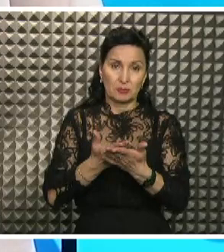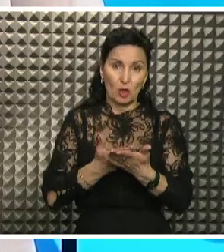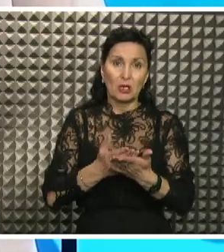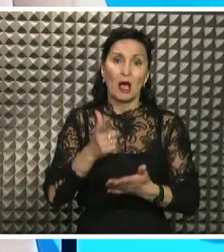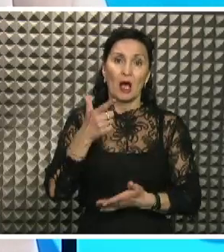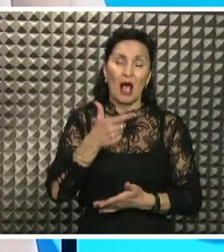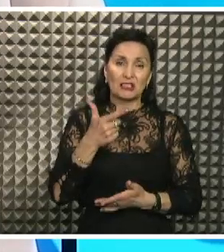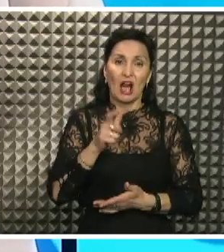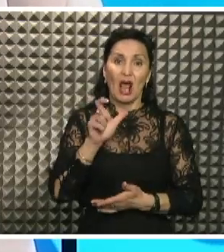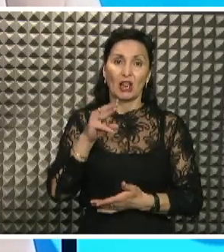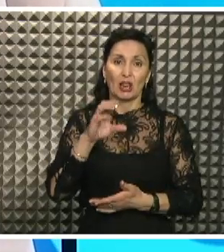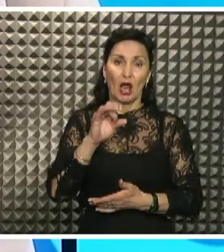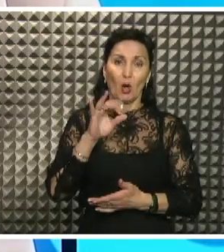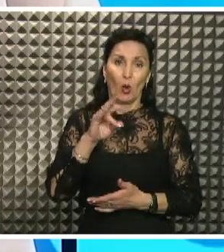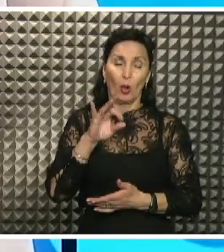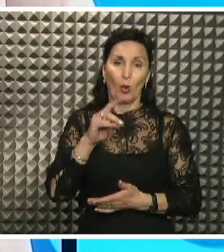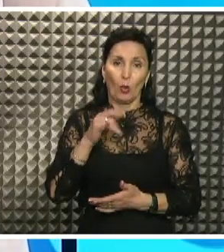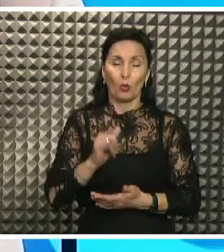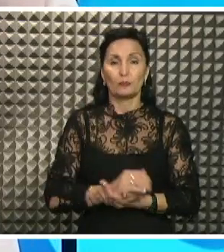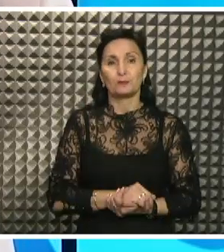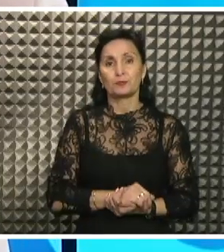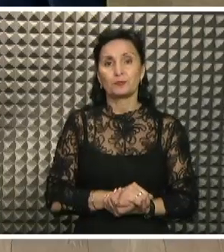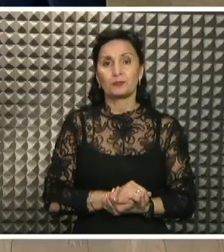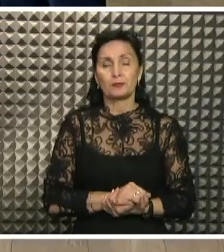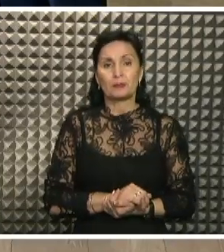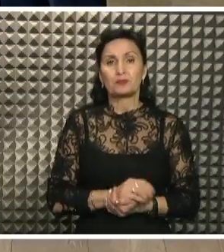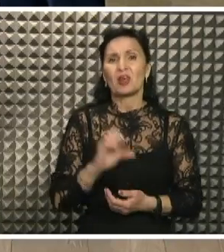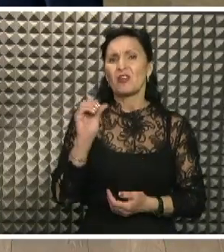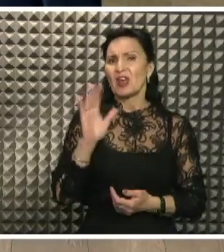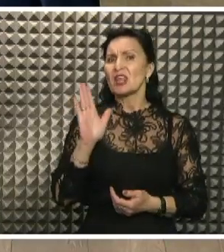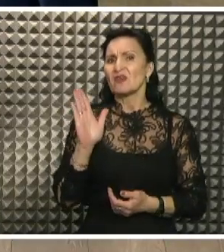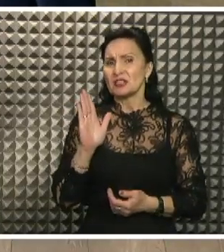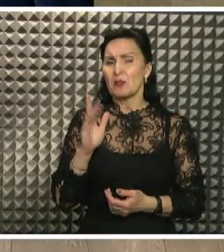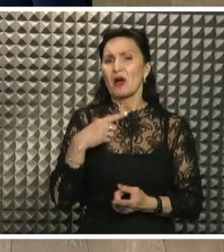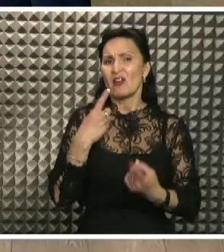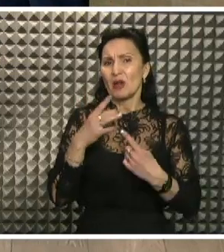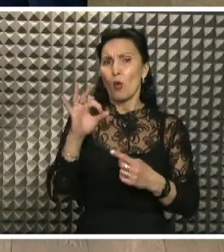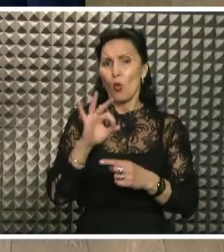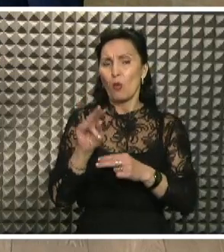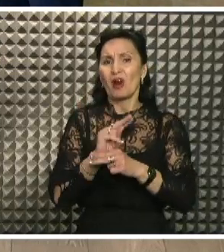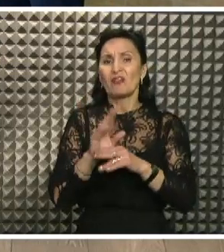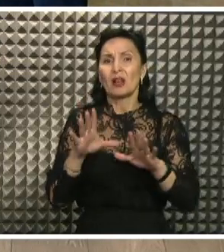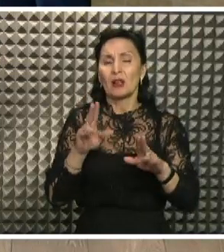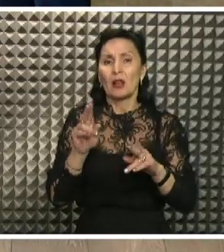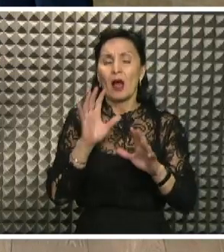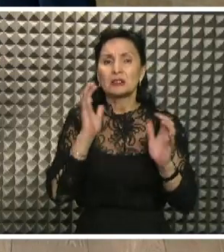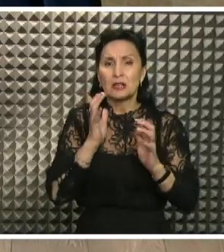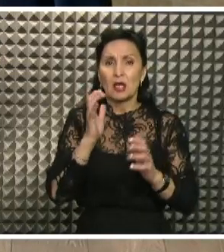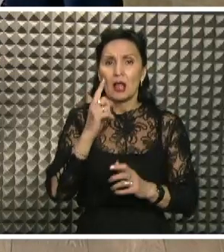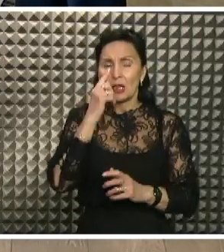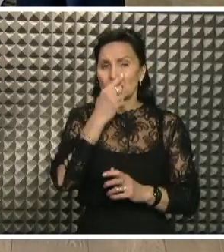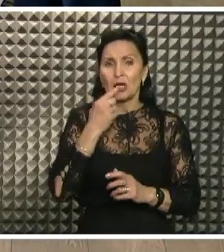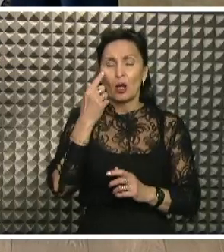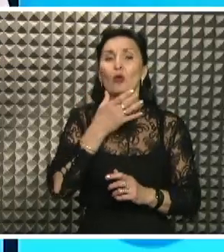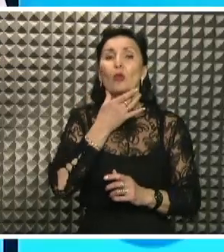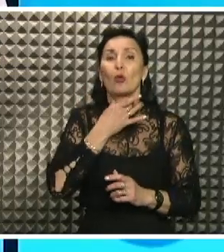гастроэнтерологу. Спасибо. Пожалуйста, вам будьте здоровы. Спасибо. Евгений Васильевич, вот поговорим о профилактике носоглотки коротко. Mm-hmm. Какие